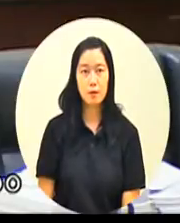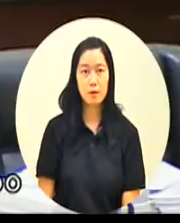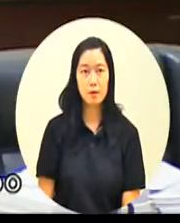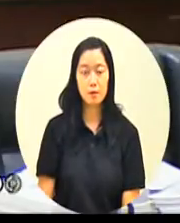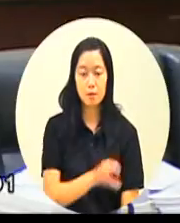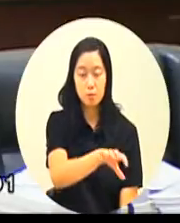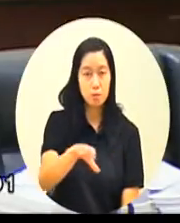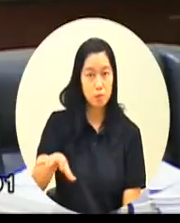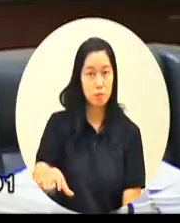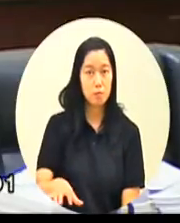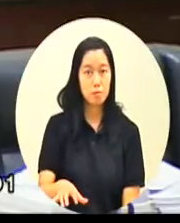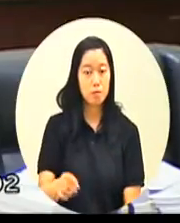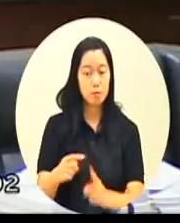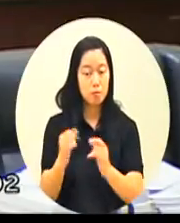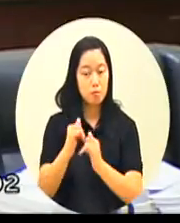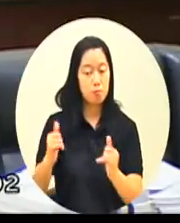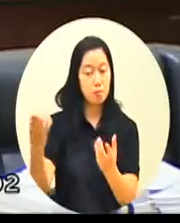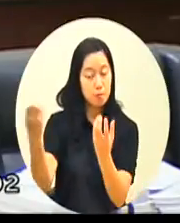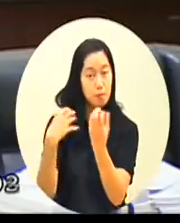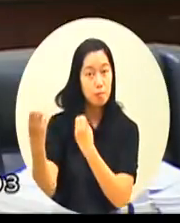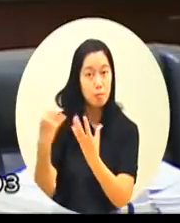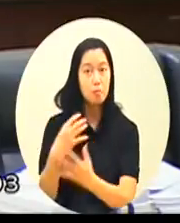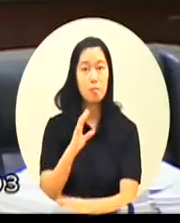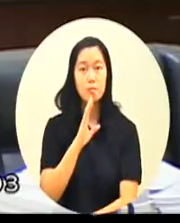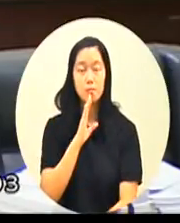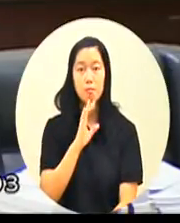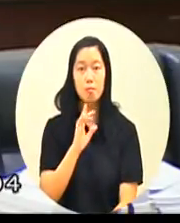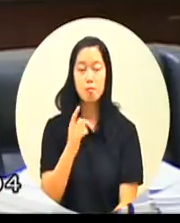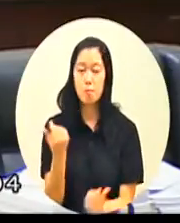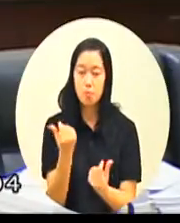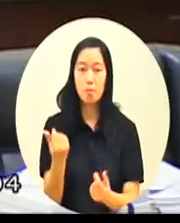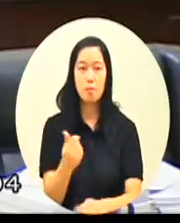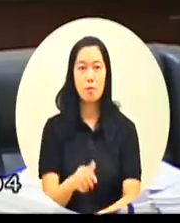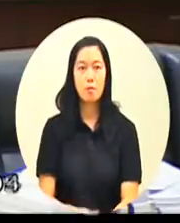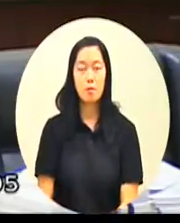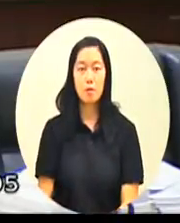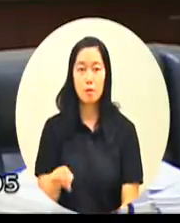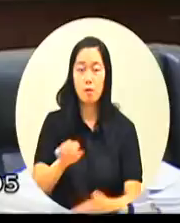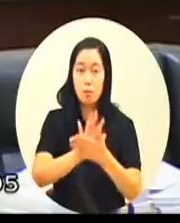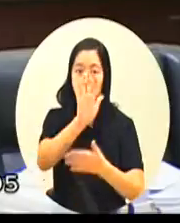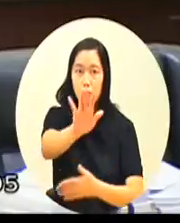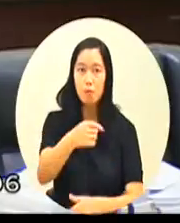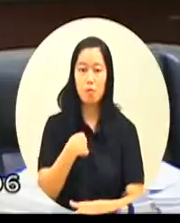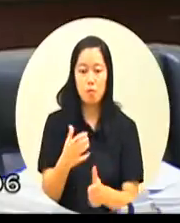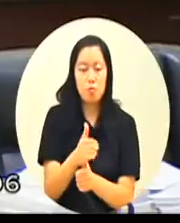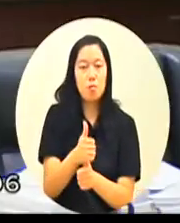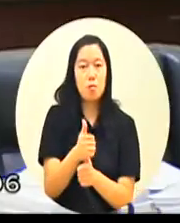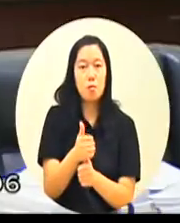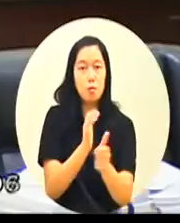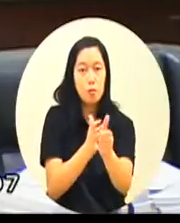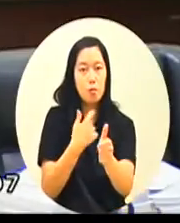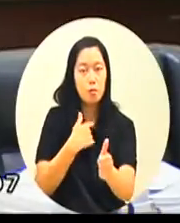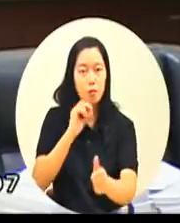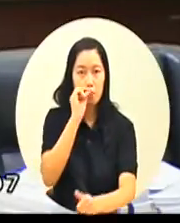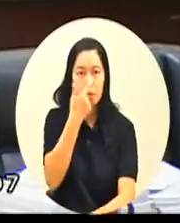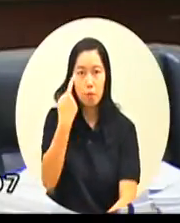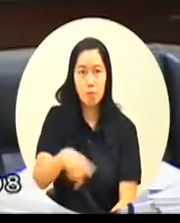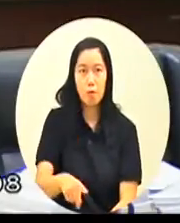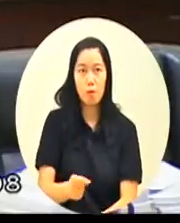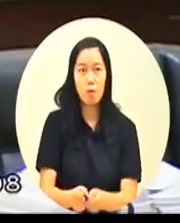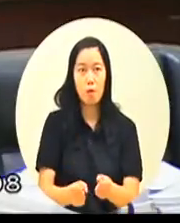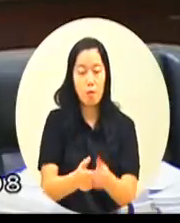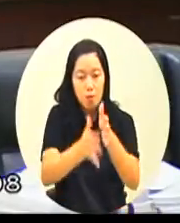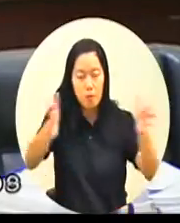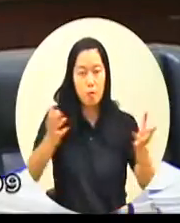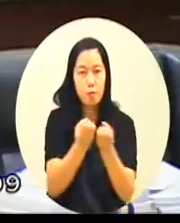方的民意也非常的跟我反映是不管是未来，我想总咨询里面会特别我在跟都发局来做一些讨教，就